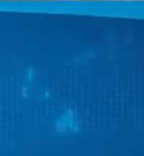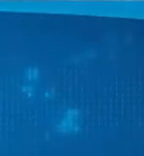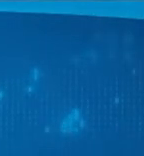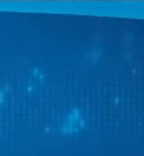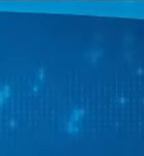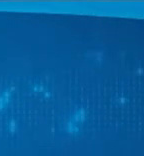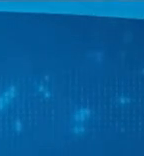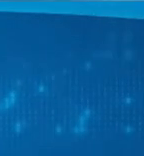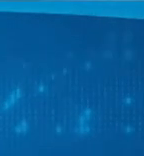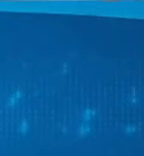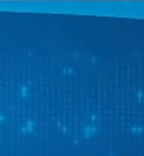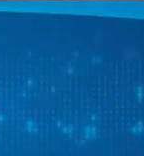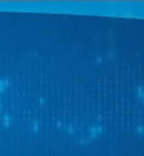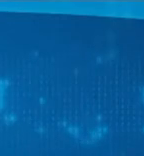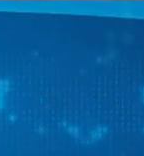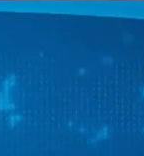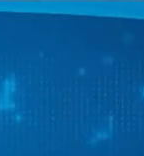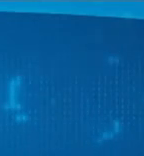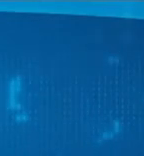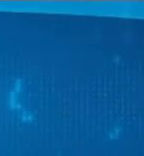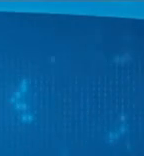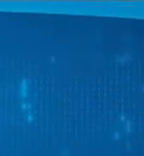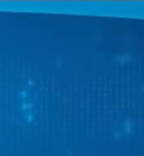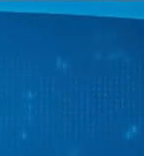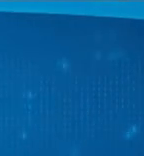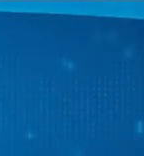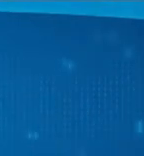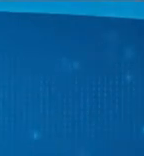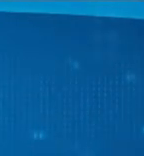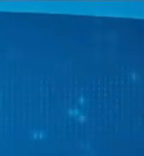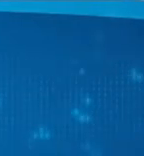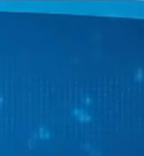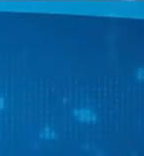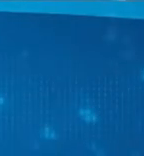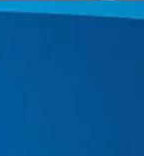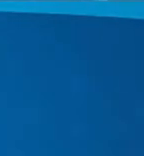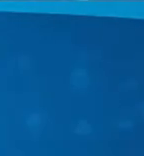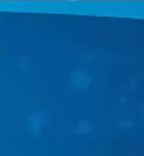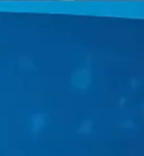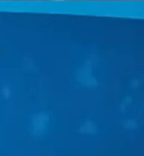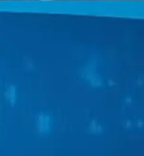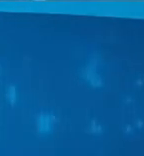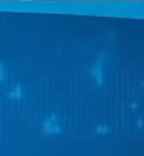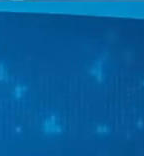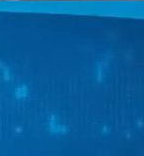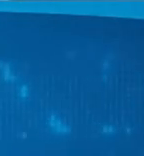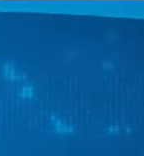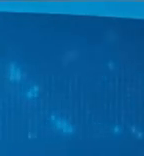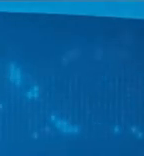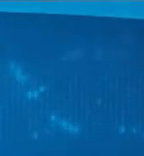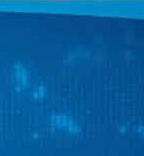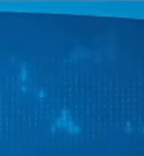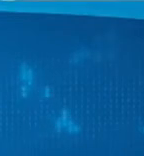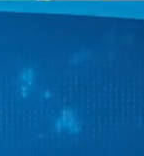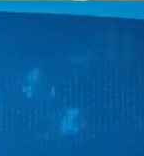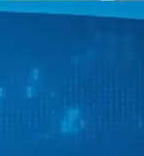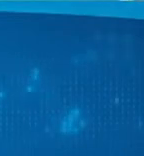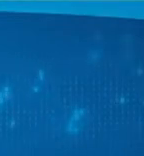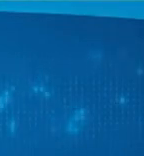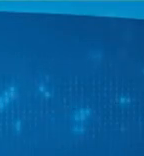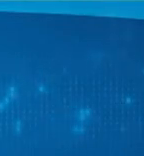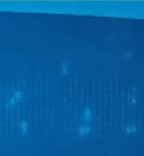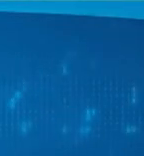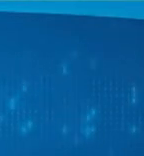pengurus disabilitas Provinsi Papua dan juga dengan MPC Papua dalam mereka